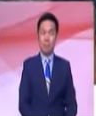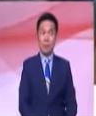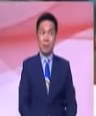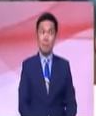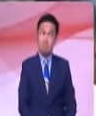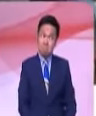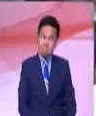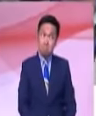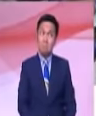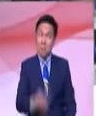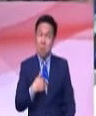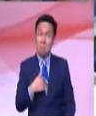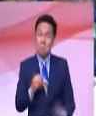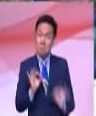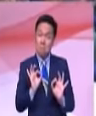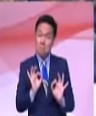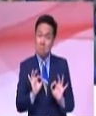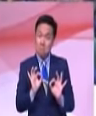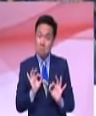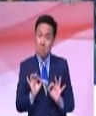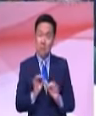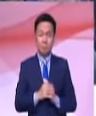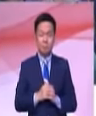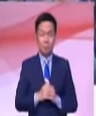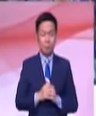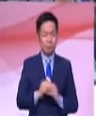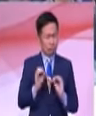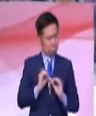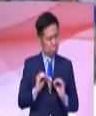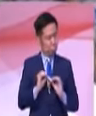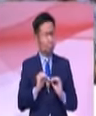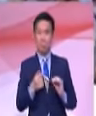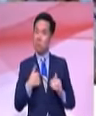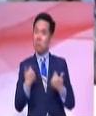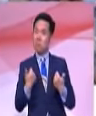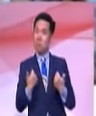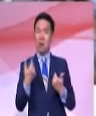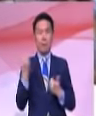Sekarang saya berasa okey. Jadi tiada apa-apa masalah.